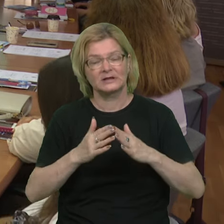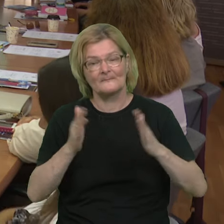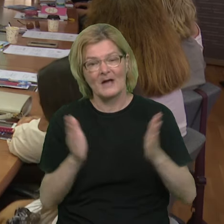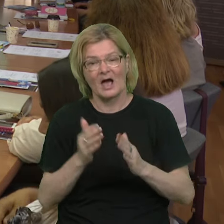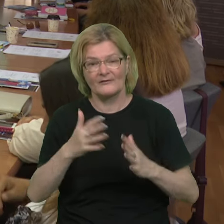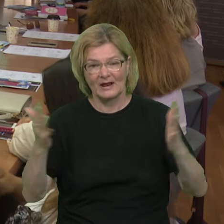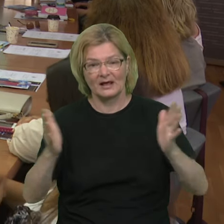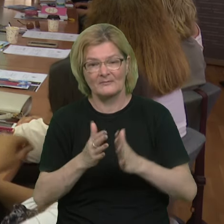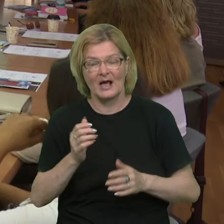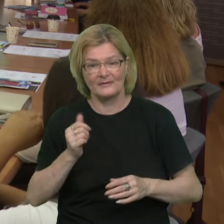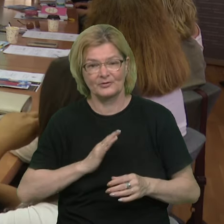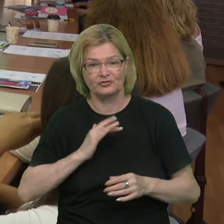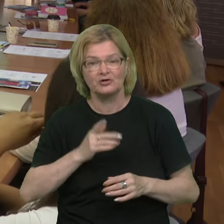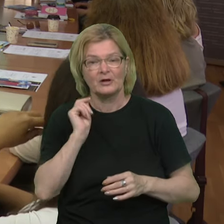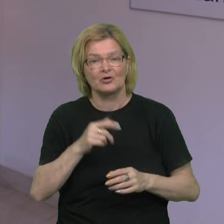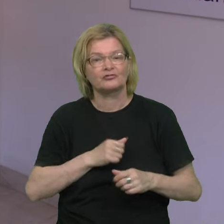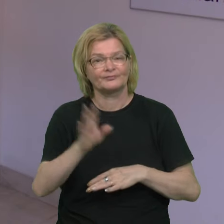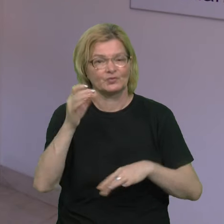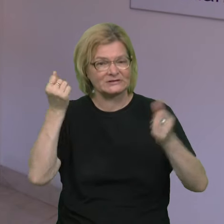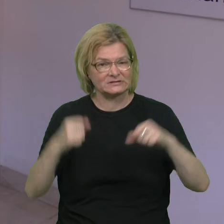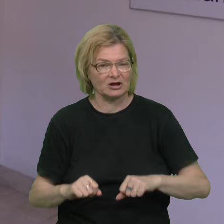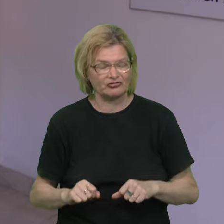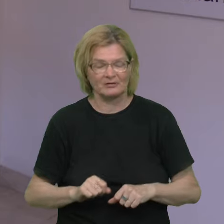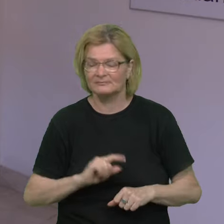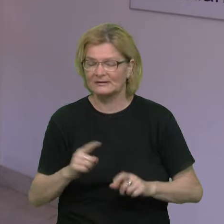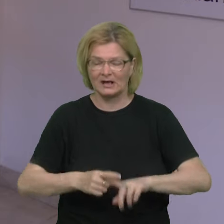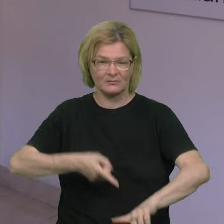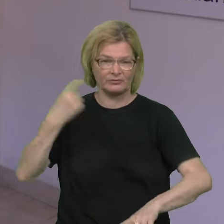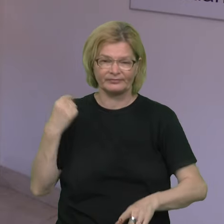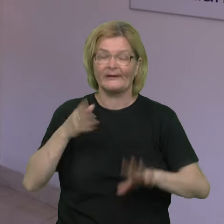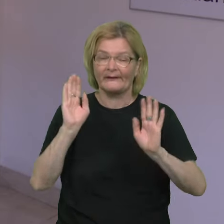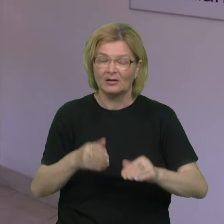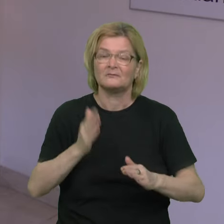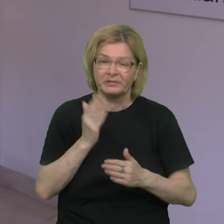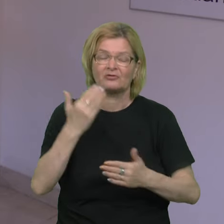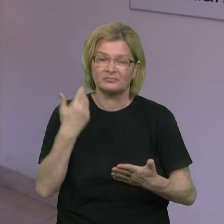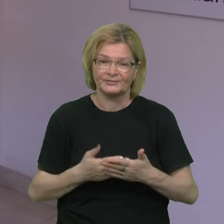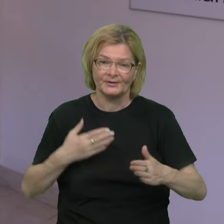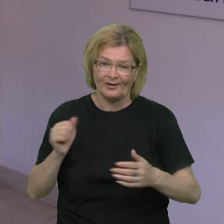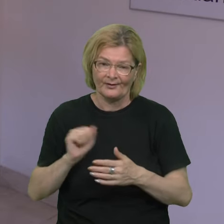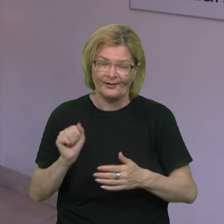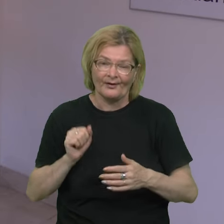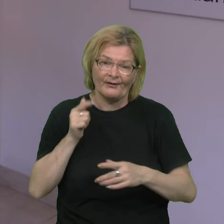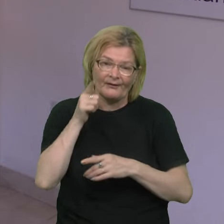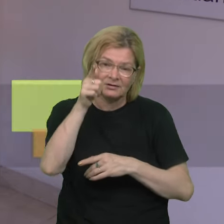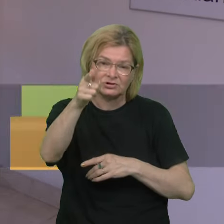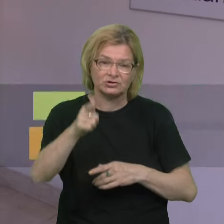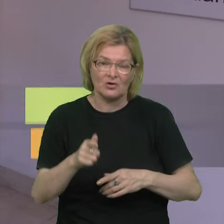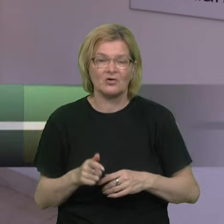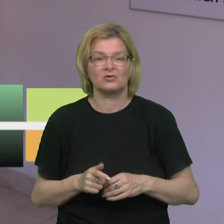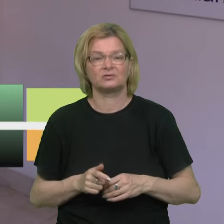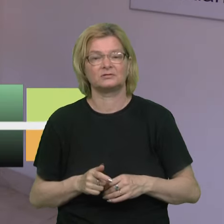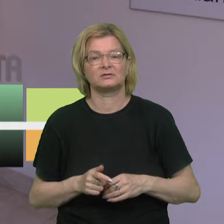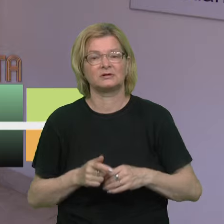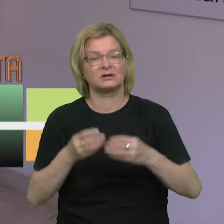mikro i mala poduzeća? Dapače, ona ih čak može odvesti u stečaj, ne samo unazaditi, nego baš obrisati malo,